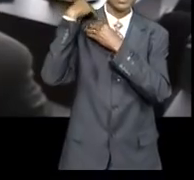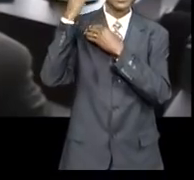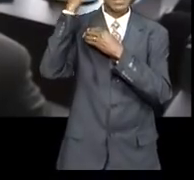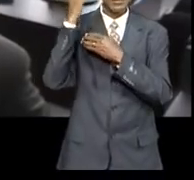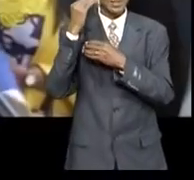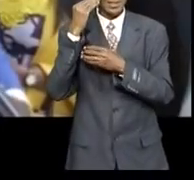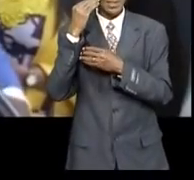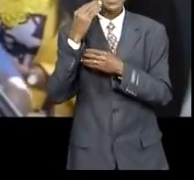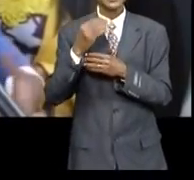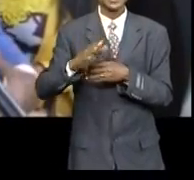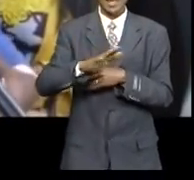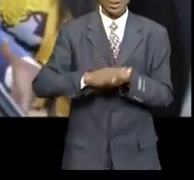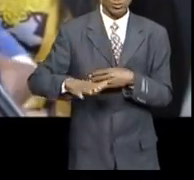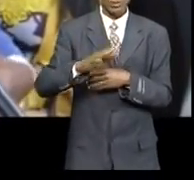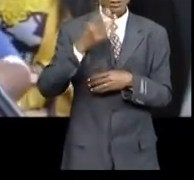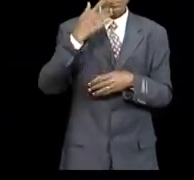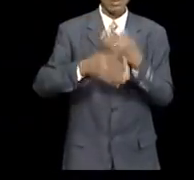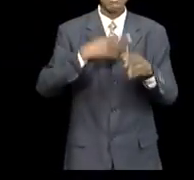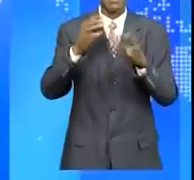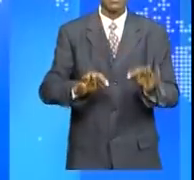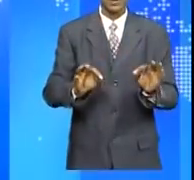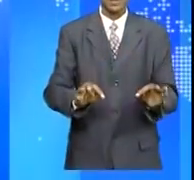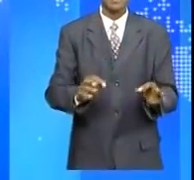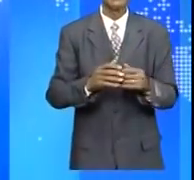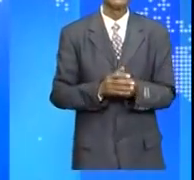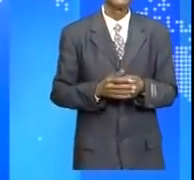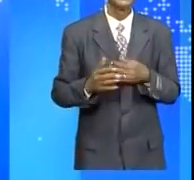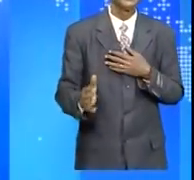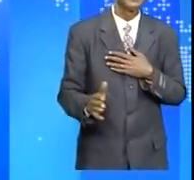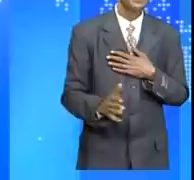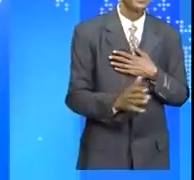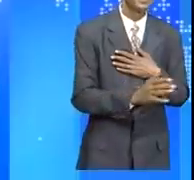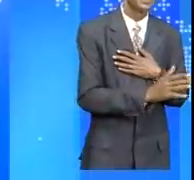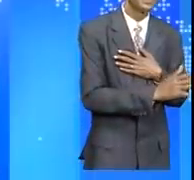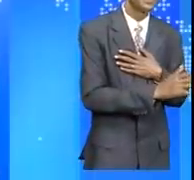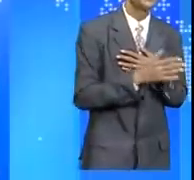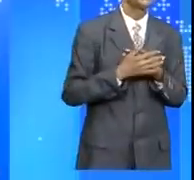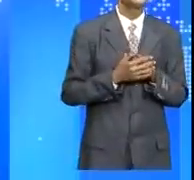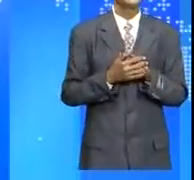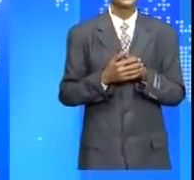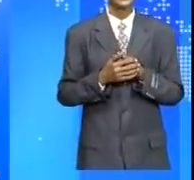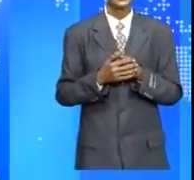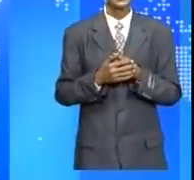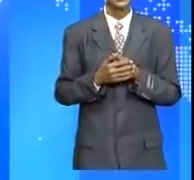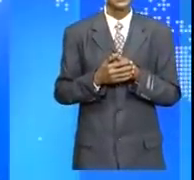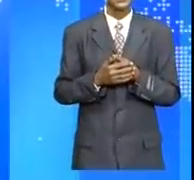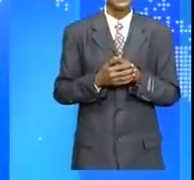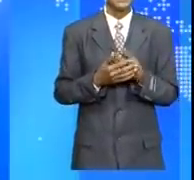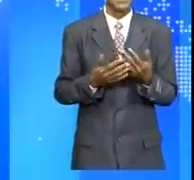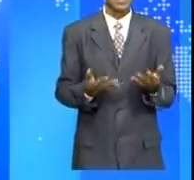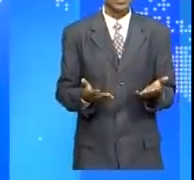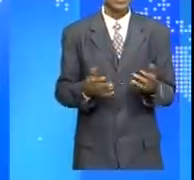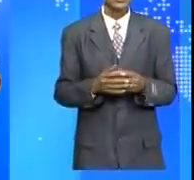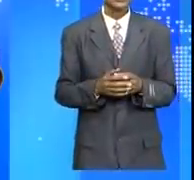à cette délégation dans son cabinet de travail. Et les ménages des agents de l'ordre, notamment le policier de la